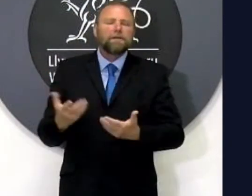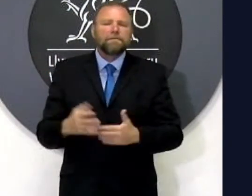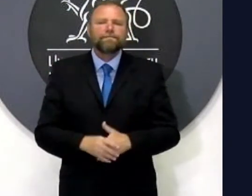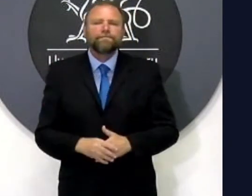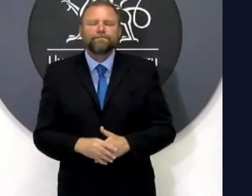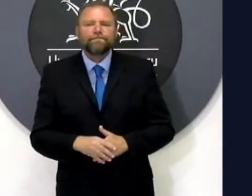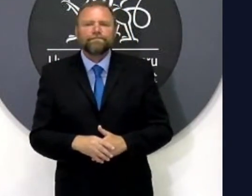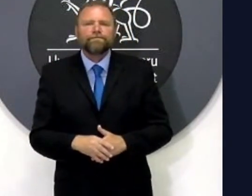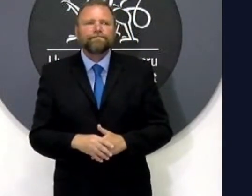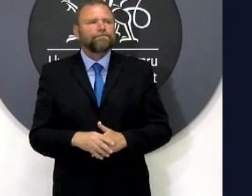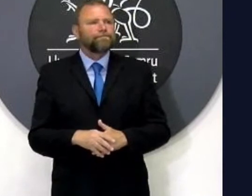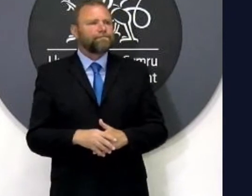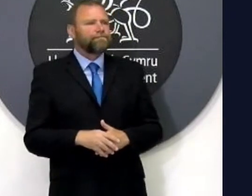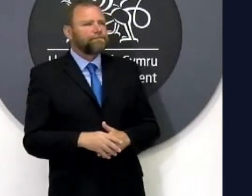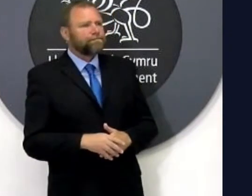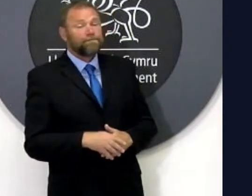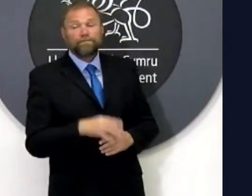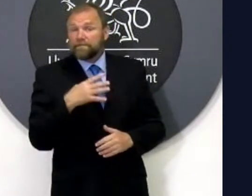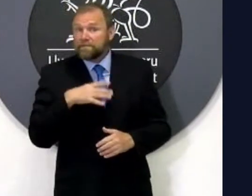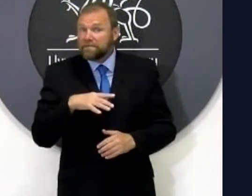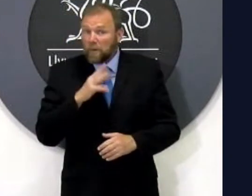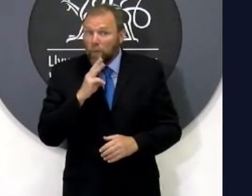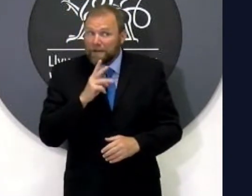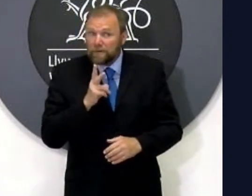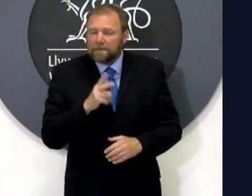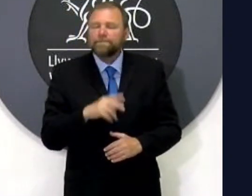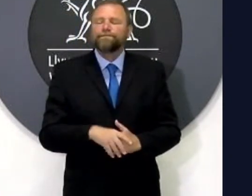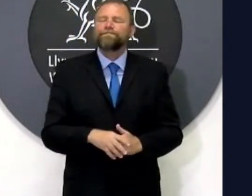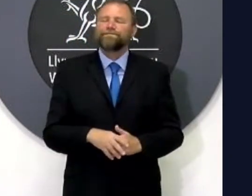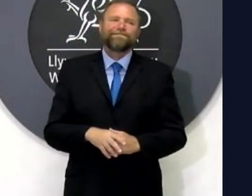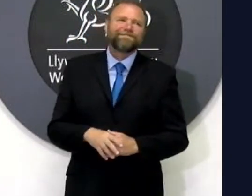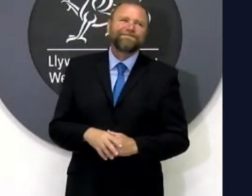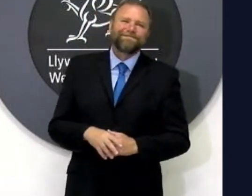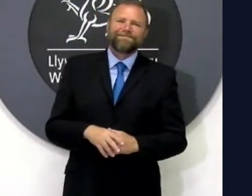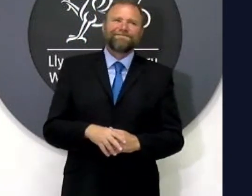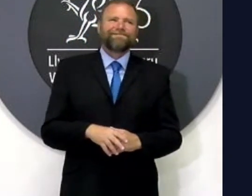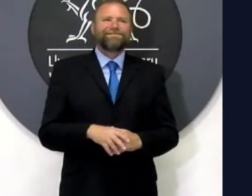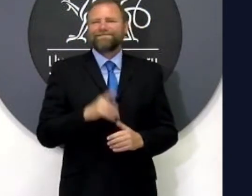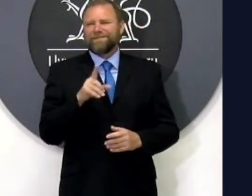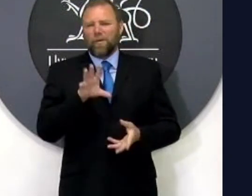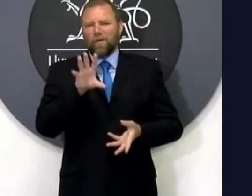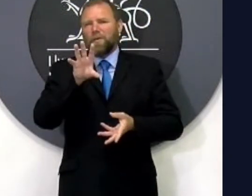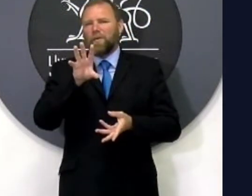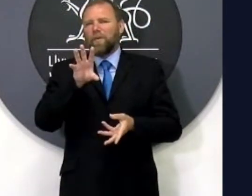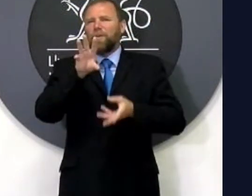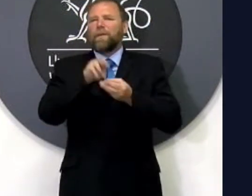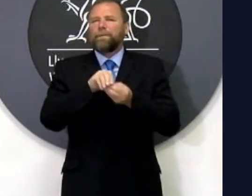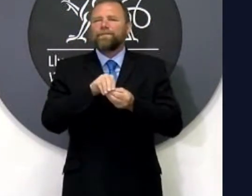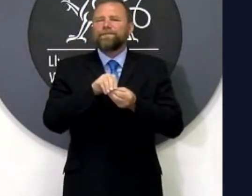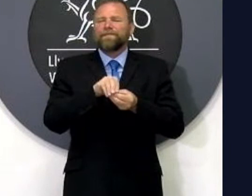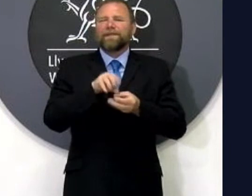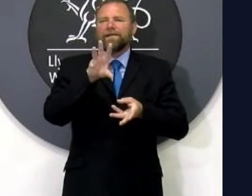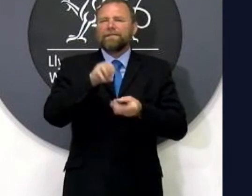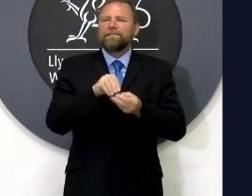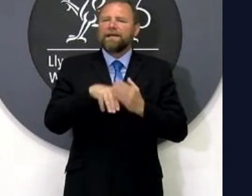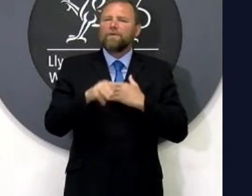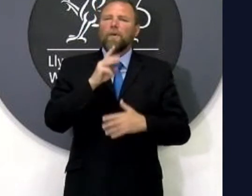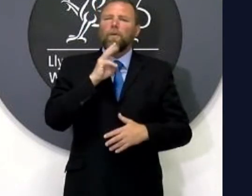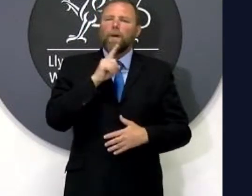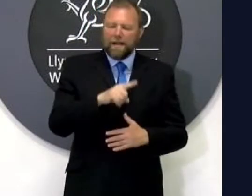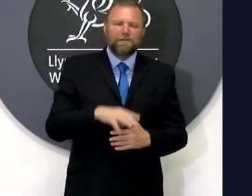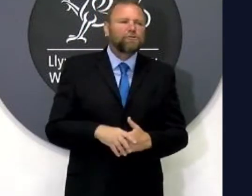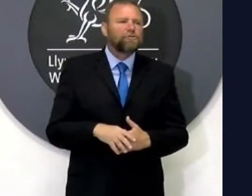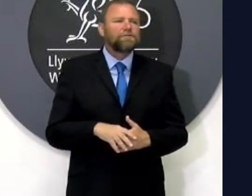Cys fi ateb hwnna yn Gymraeg hefyd. Heddiw wrth gwrs i ni yn llacio y cyfyngiadau sydd ar